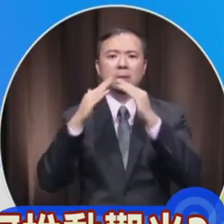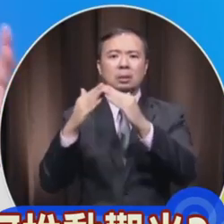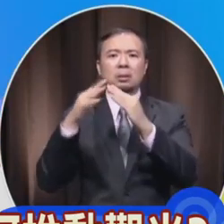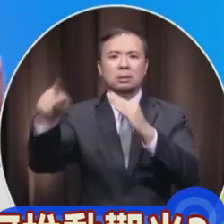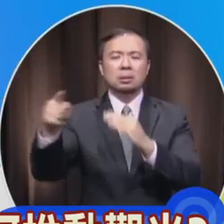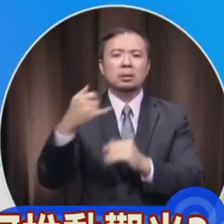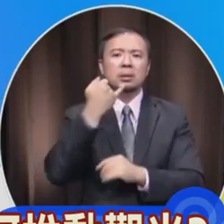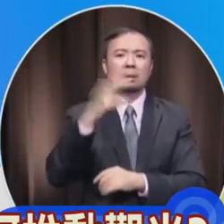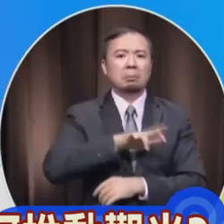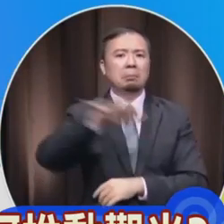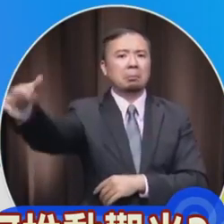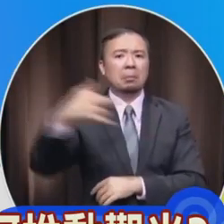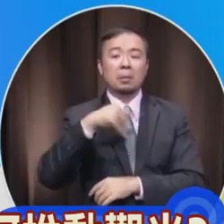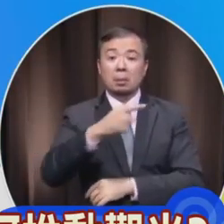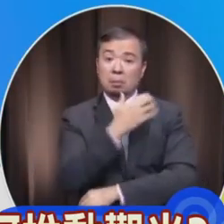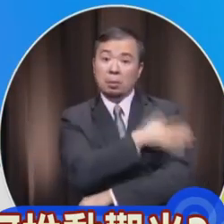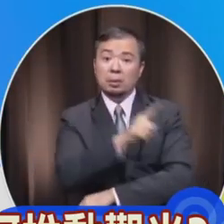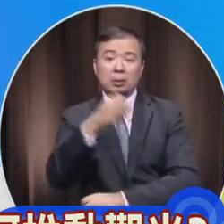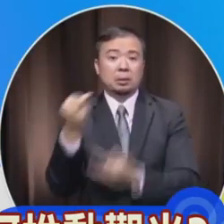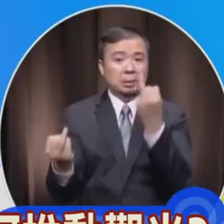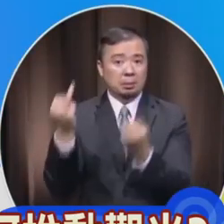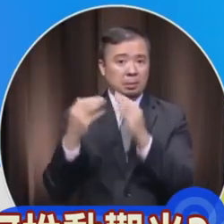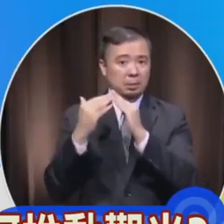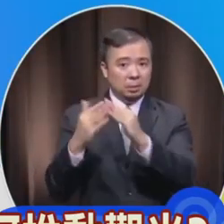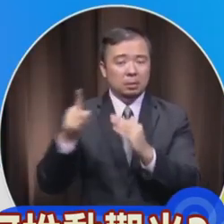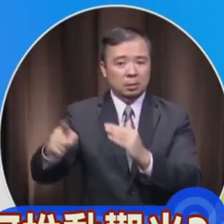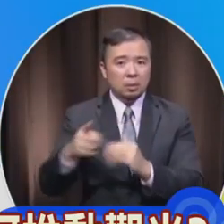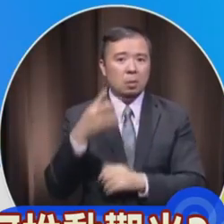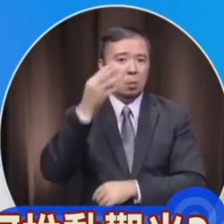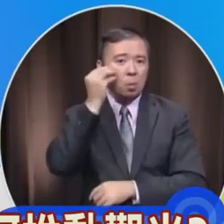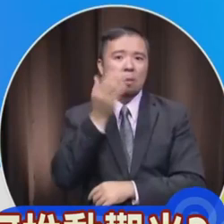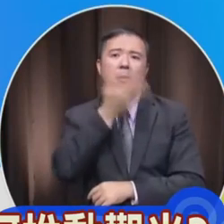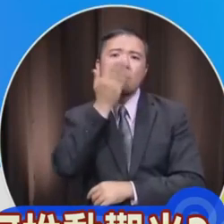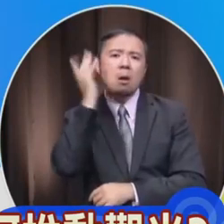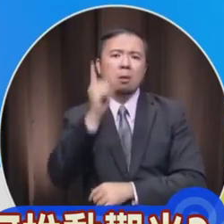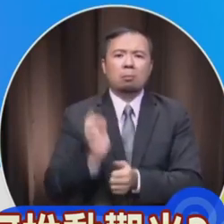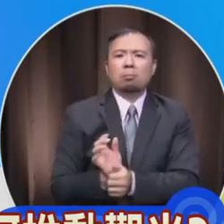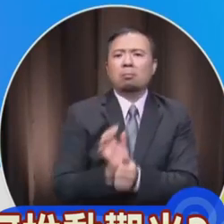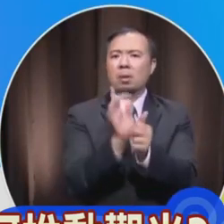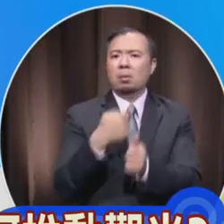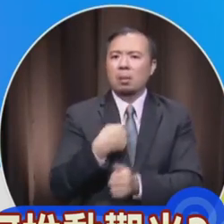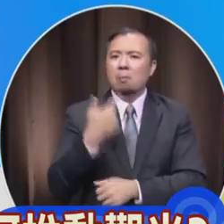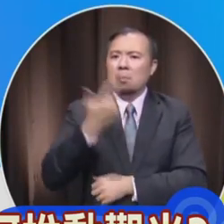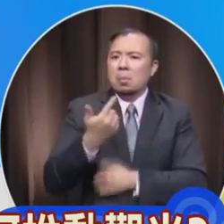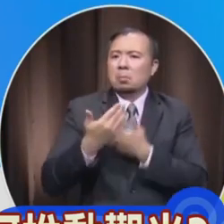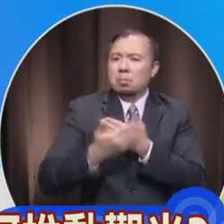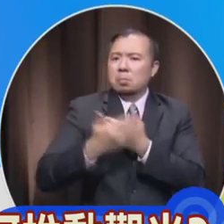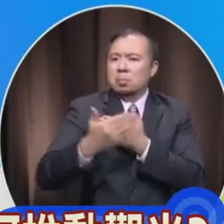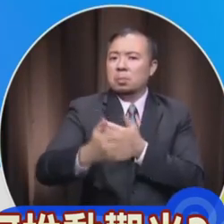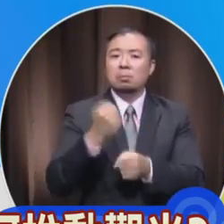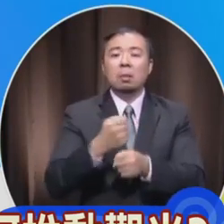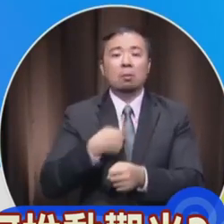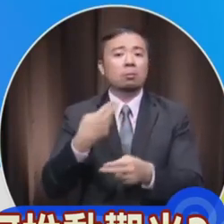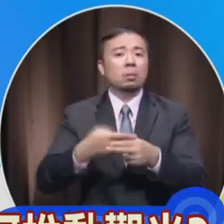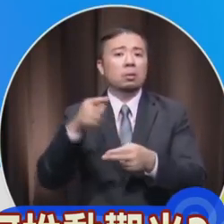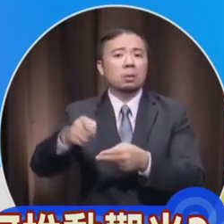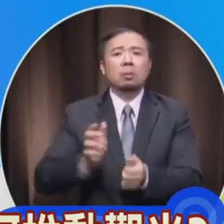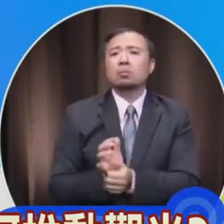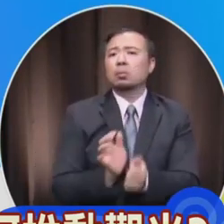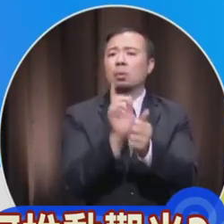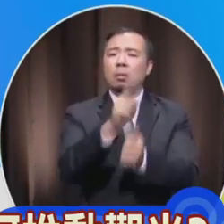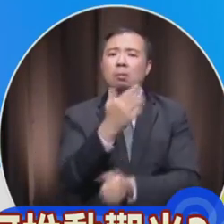不管是我们的观光的推动，这些都是我们要一步一脚印的去做。我相信推动观光这个并没有蓝绿，更